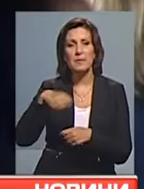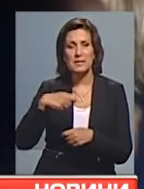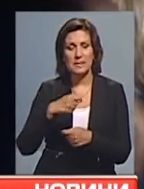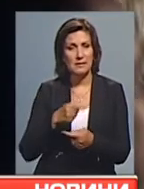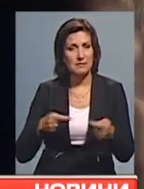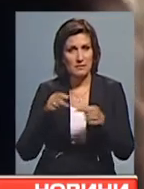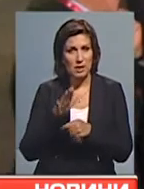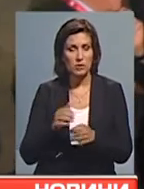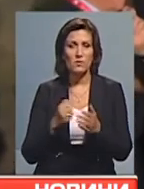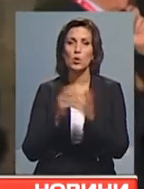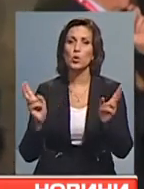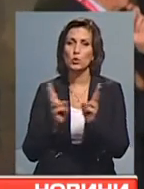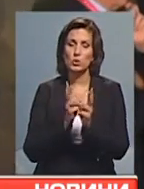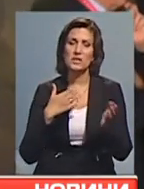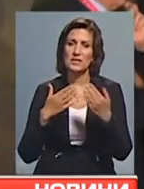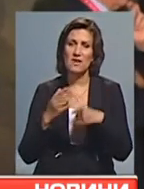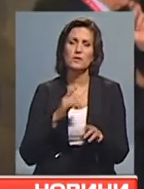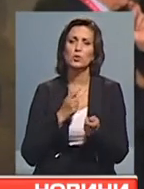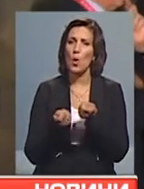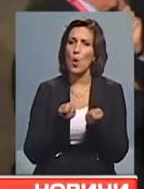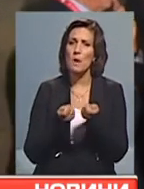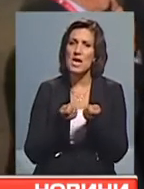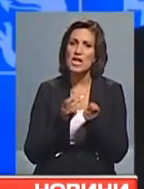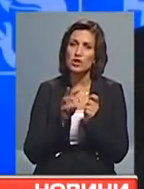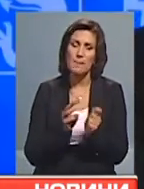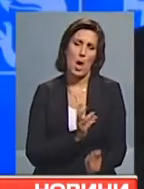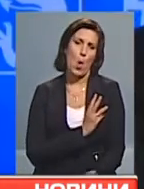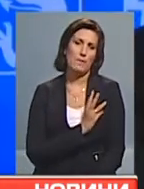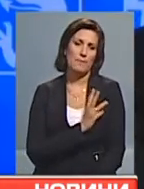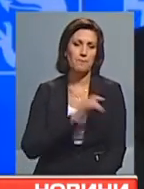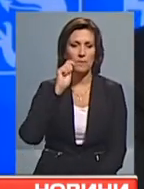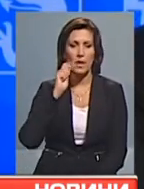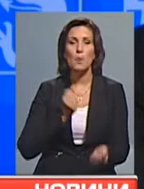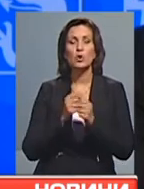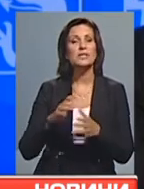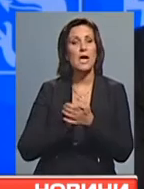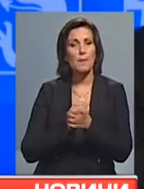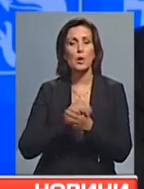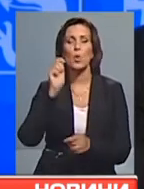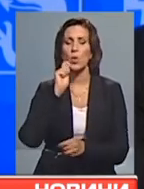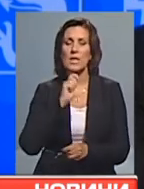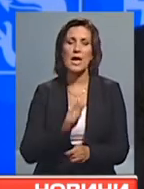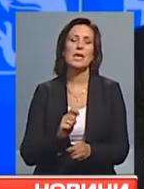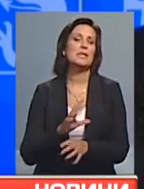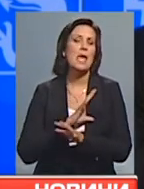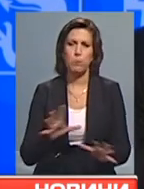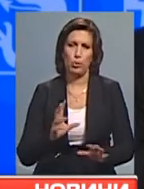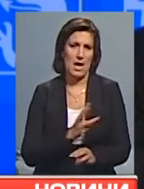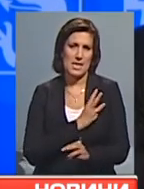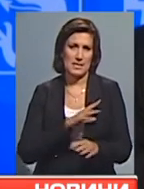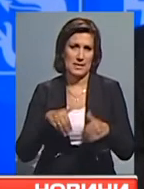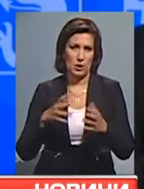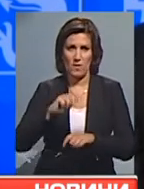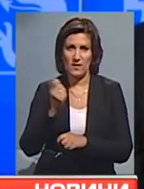зазначив до зустрічі ставиться з обережним оптимізмом Україна бореться за мир Україна не була ініціатором війни